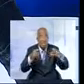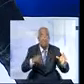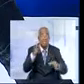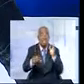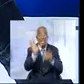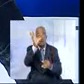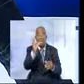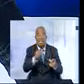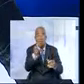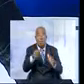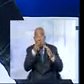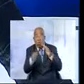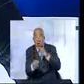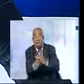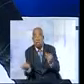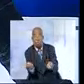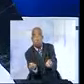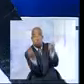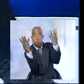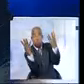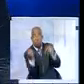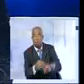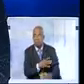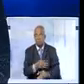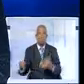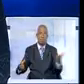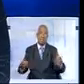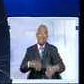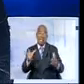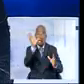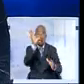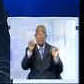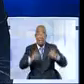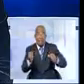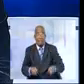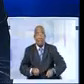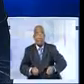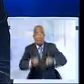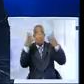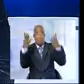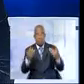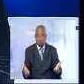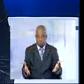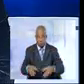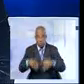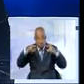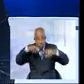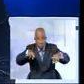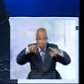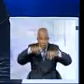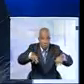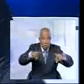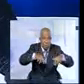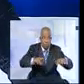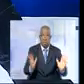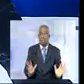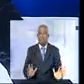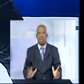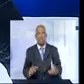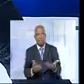d'engins explosifs que le commando aurait pu dissimuler avant la fin du siège du bâtiment, dont le sanglant bilan s'est